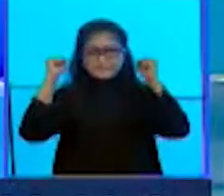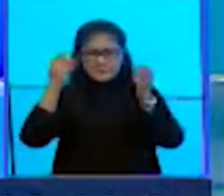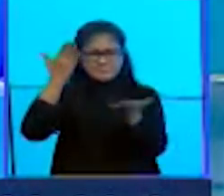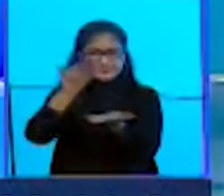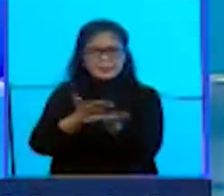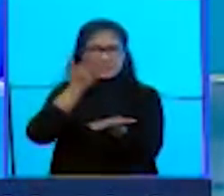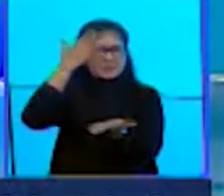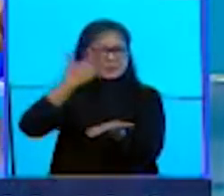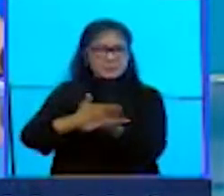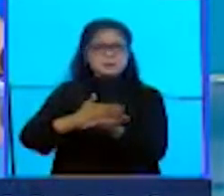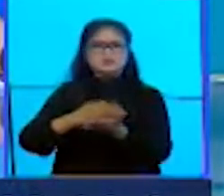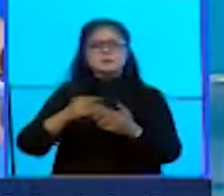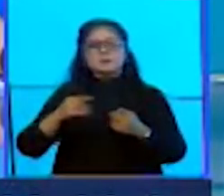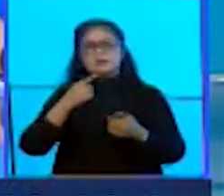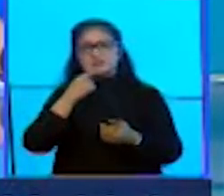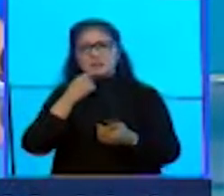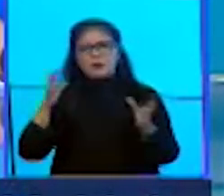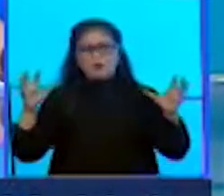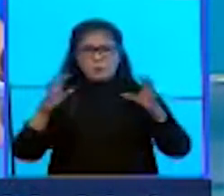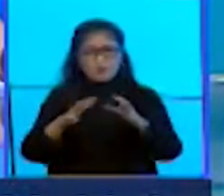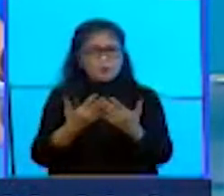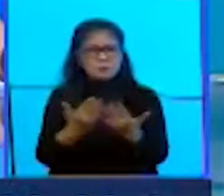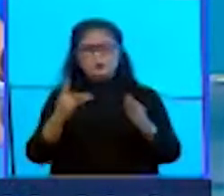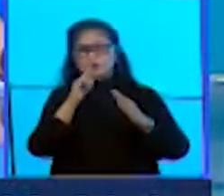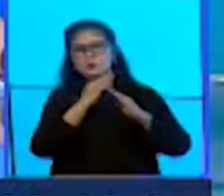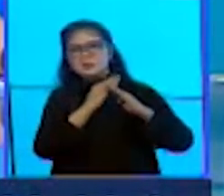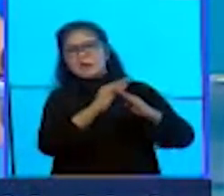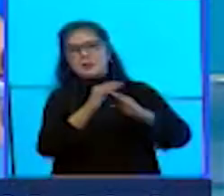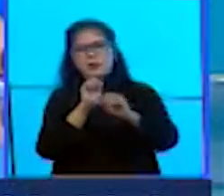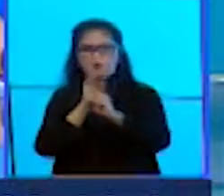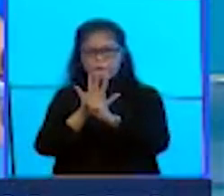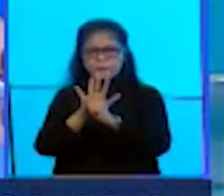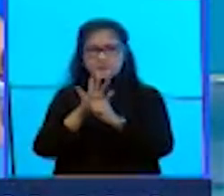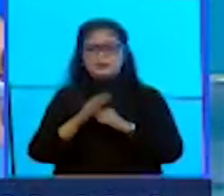tegas membatasi mobilitas warga untuk mencegah sebaran COVID-19.